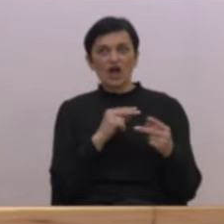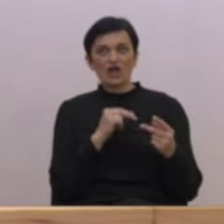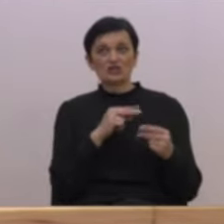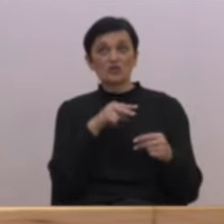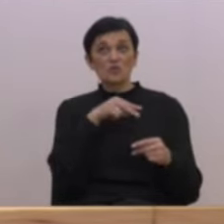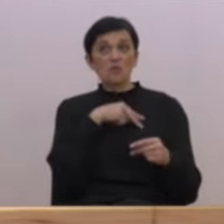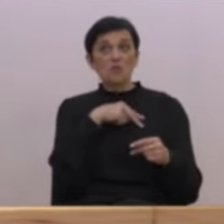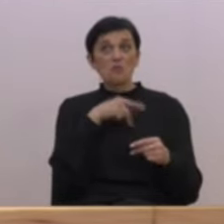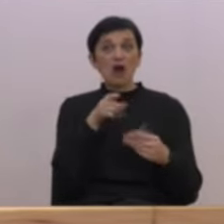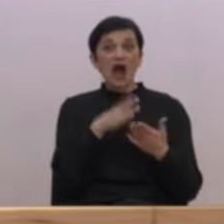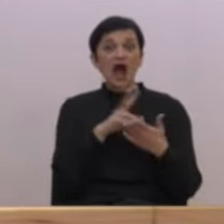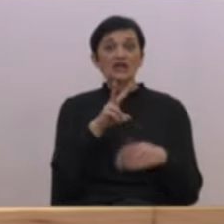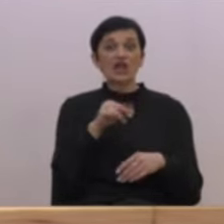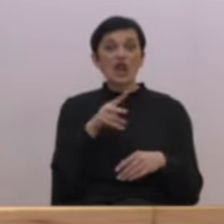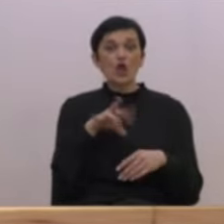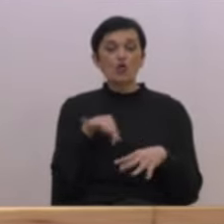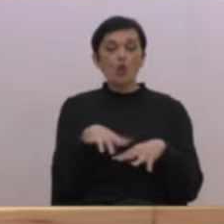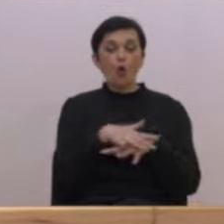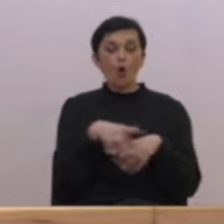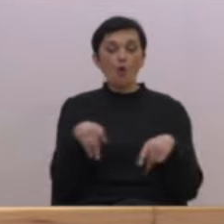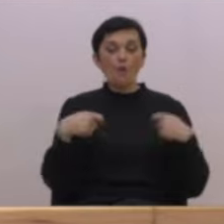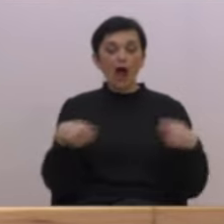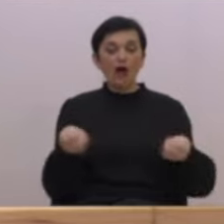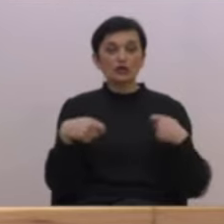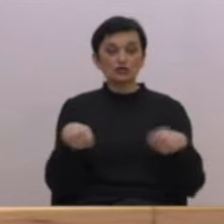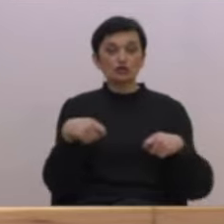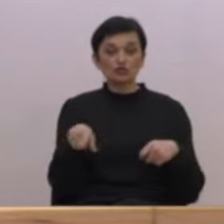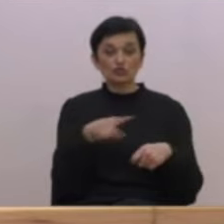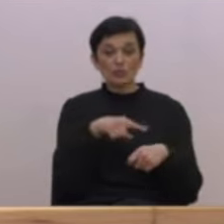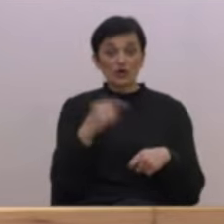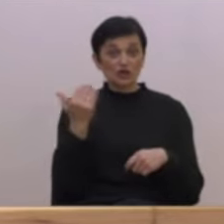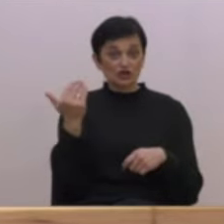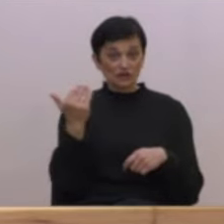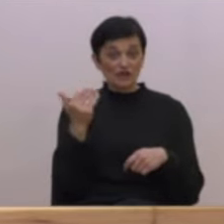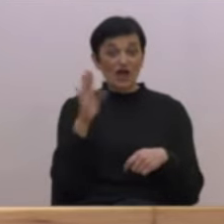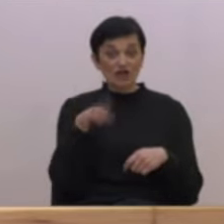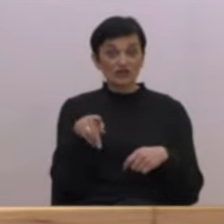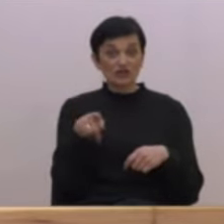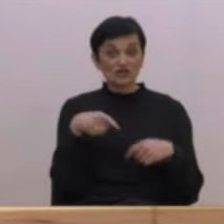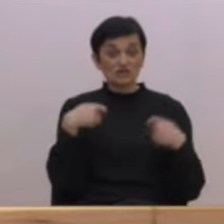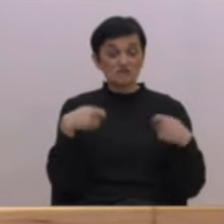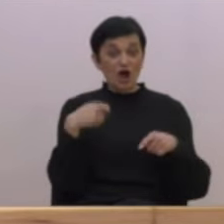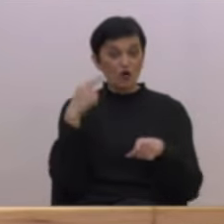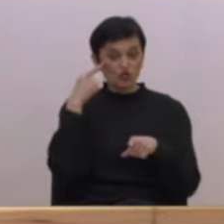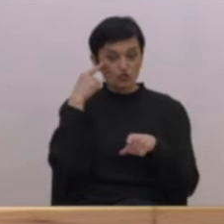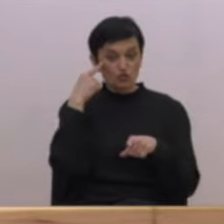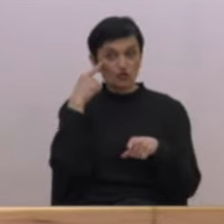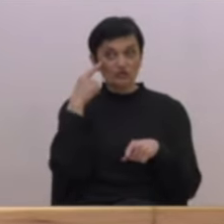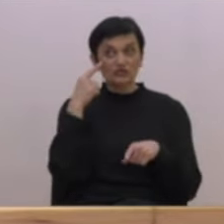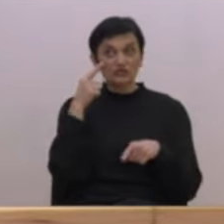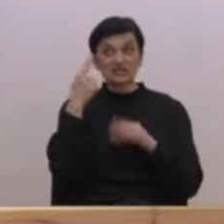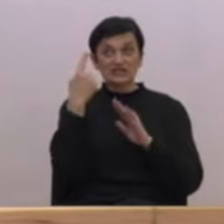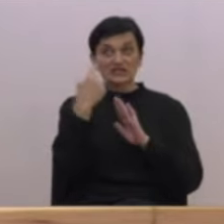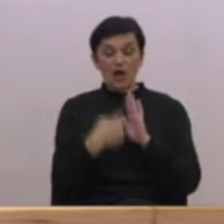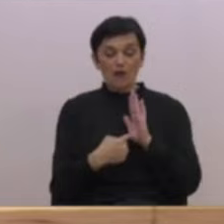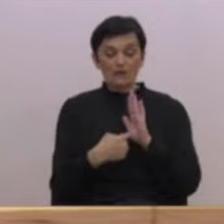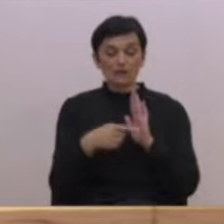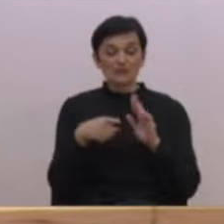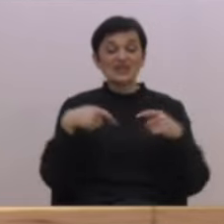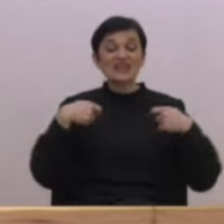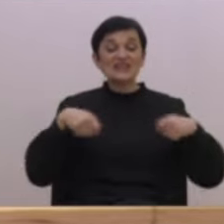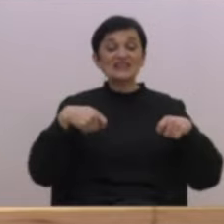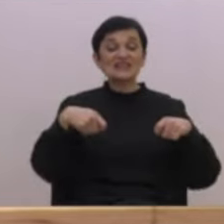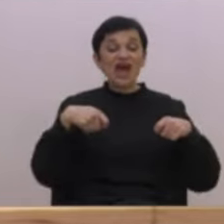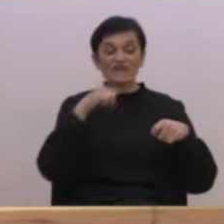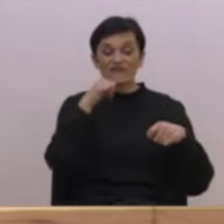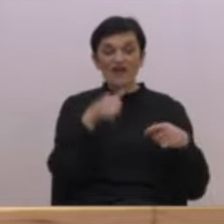პარლამენტი არ არის ლილოს ბაზრობა რომ რაიმე ივაჭროთ იქ, მაგრამ თქვენ თუ მაინც გამოვაჭრებული გქონიათ, დამერწმუნეთ რომ იმ ნავაჭს ვერ